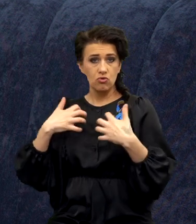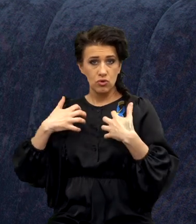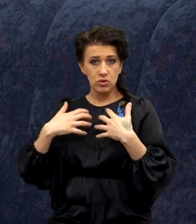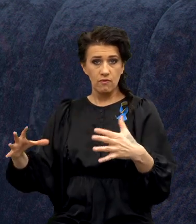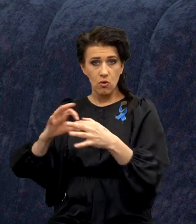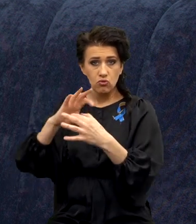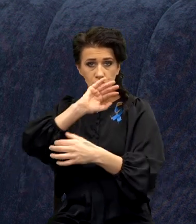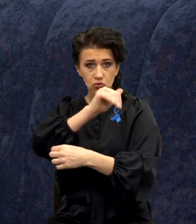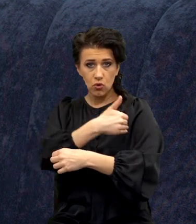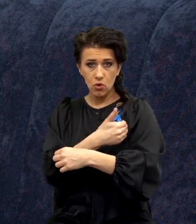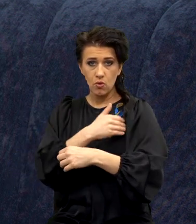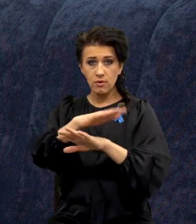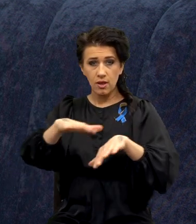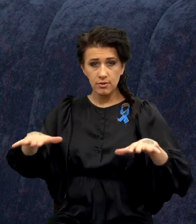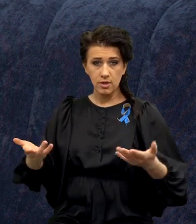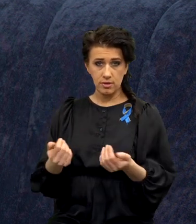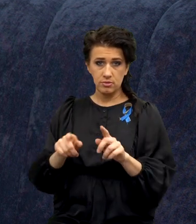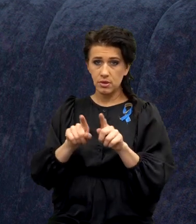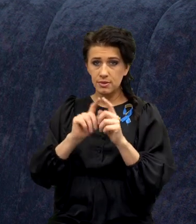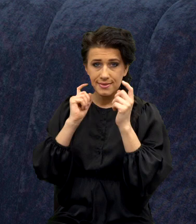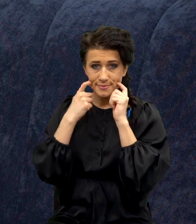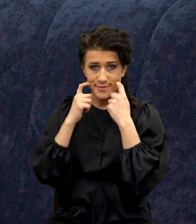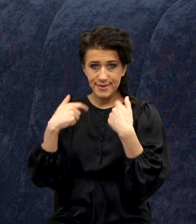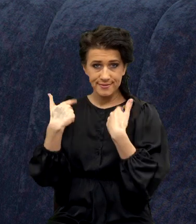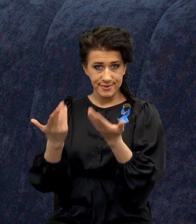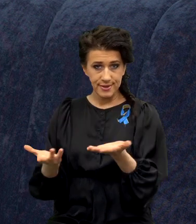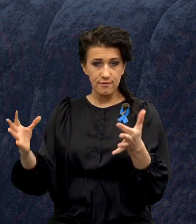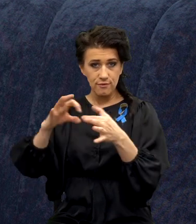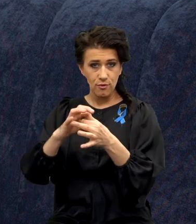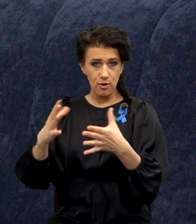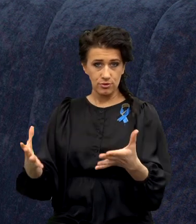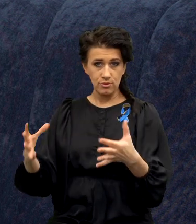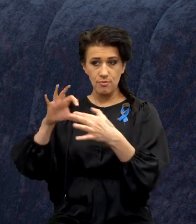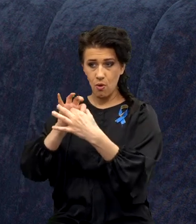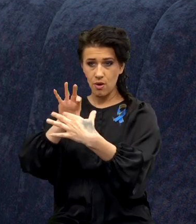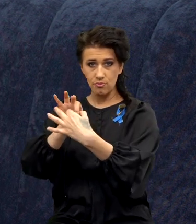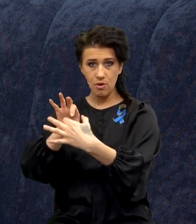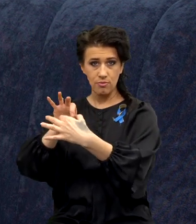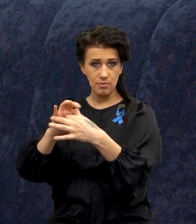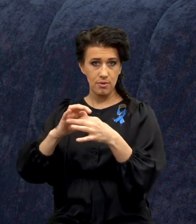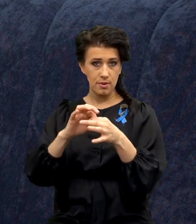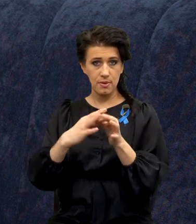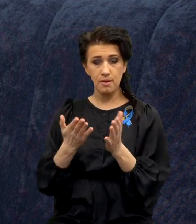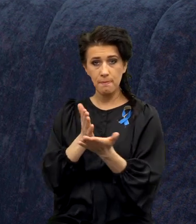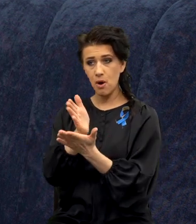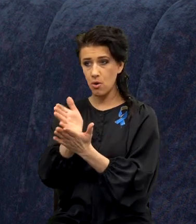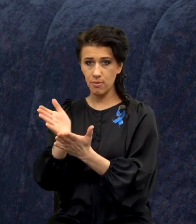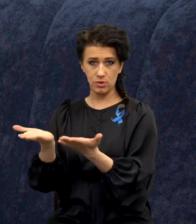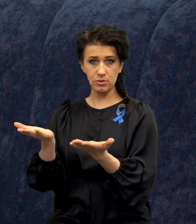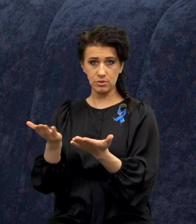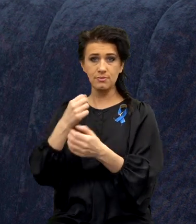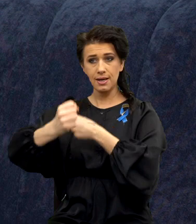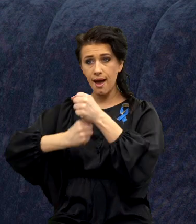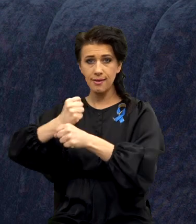szkołę, w zabawę, dorosłych włączyć w pomoc, którą oferujemy, tak, włączyć w